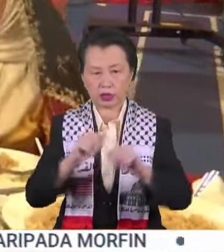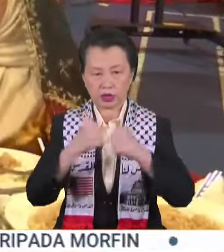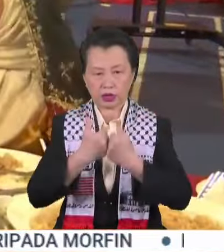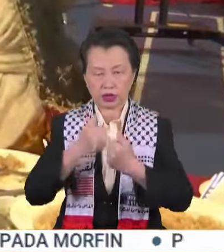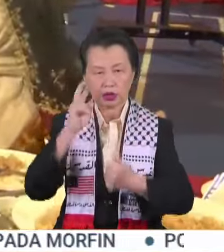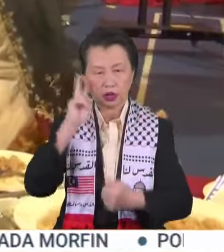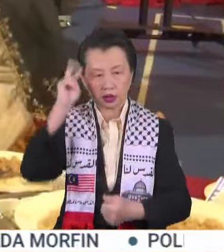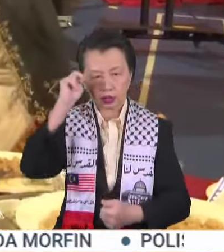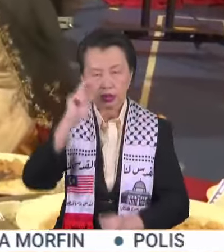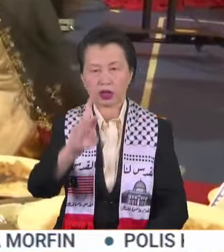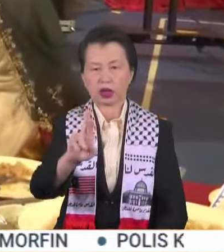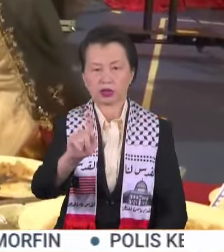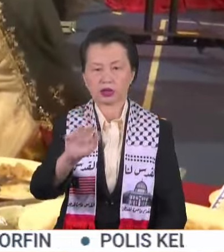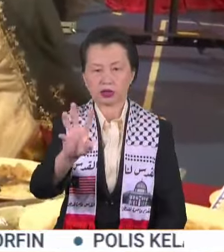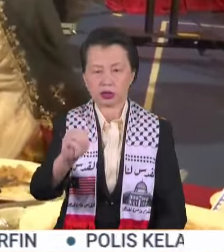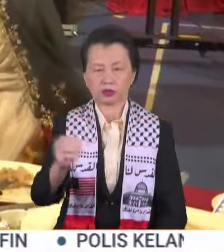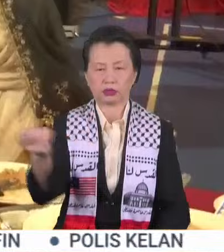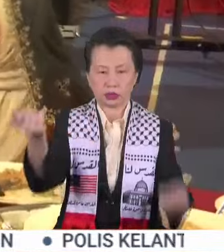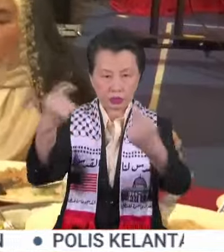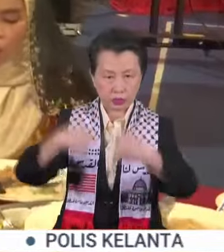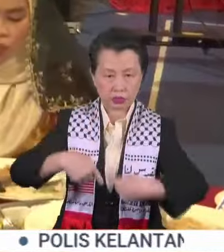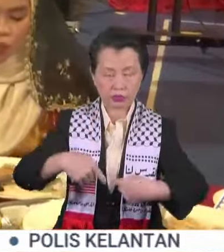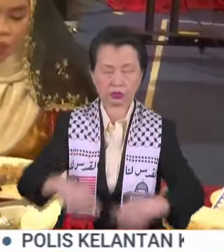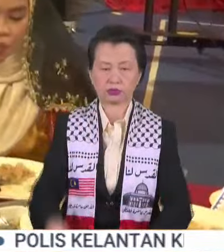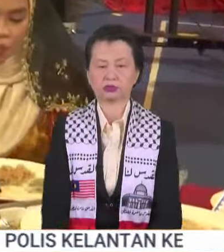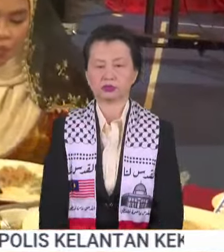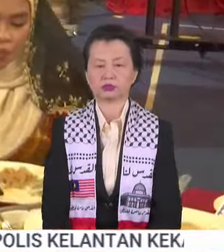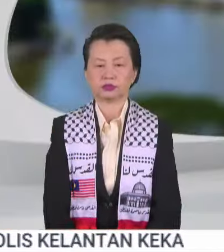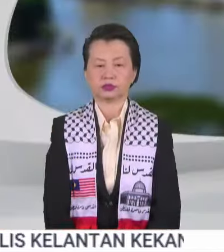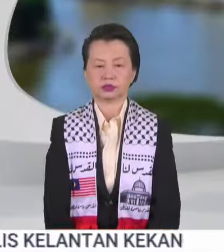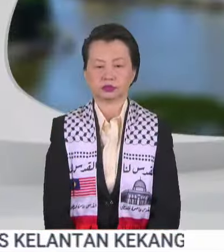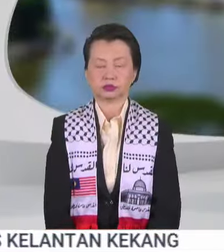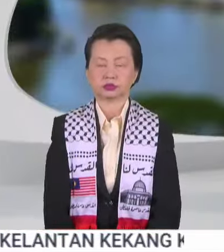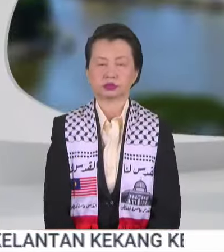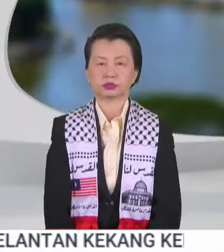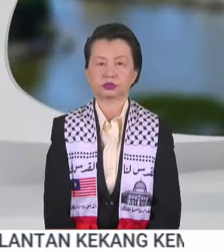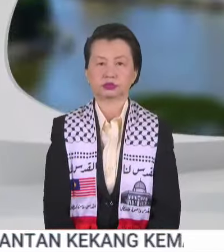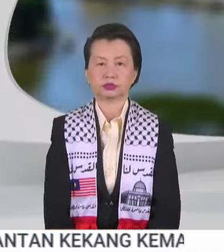Veteran RTM, Dato' Nur Hayati Ismail.